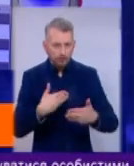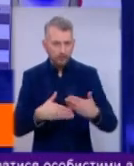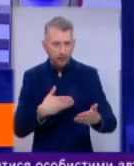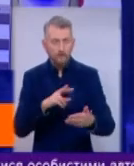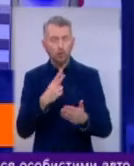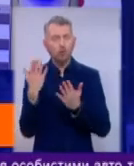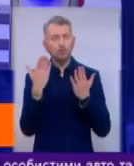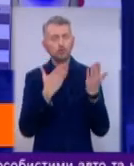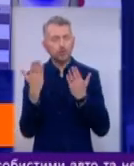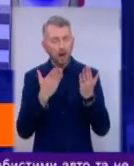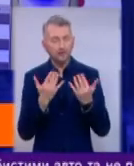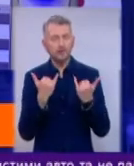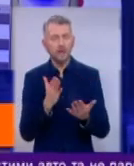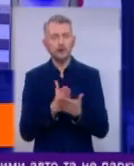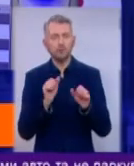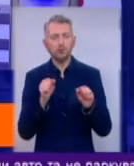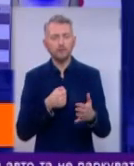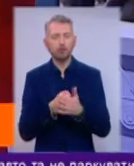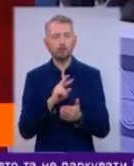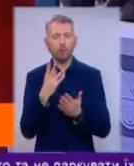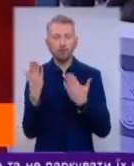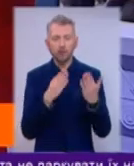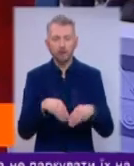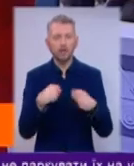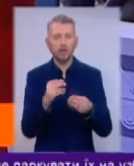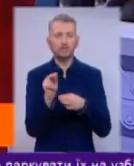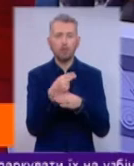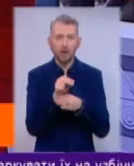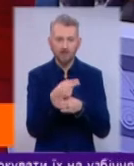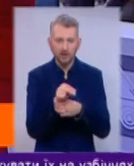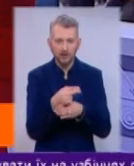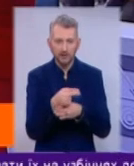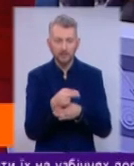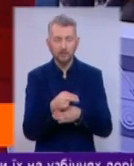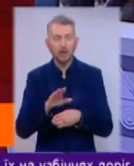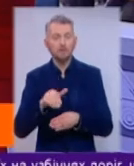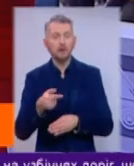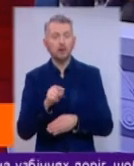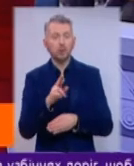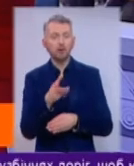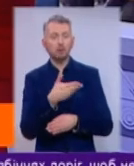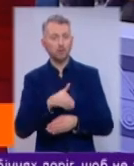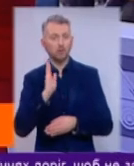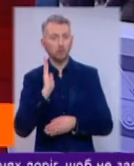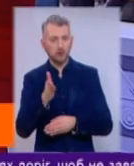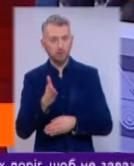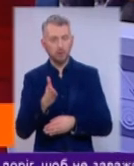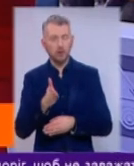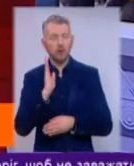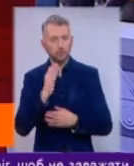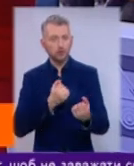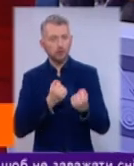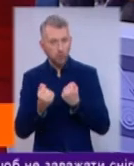читанні, зараз є можливість до другого читання подати поправки. І після того, як ми будемо, буде